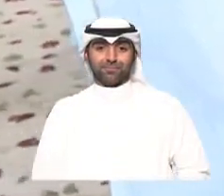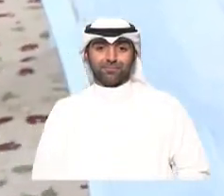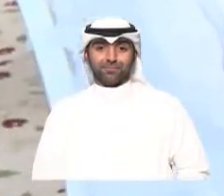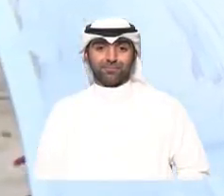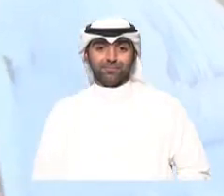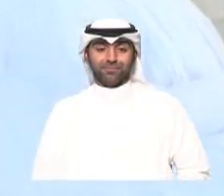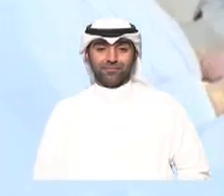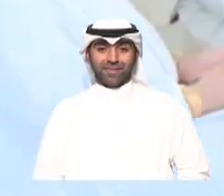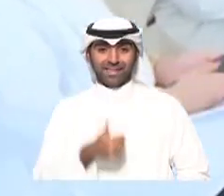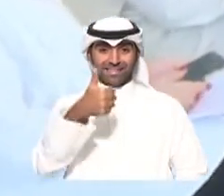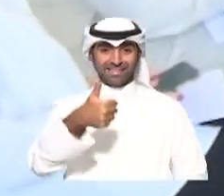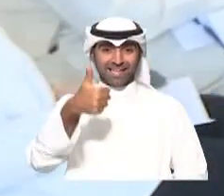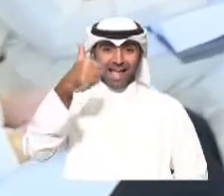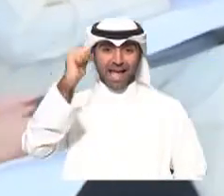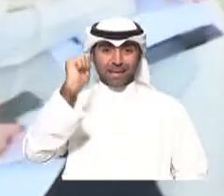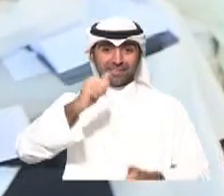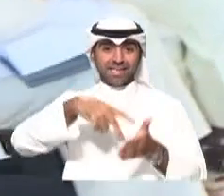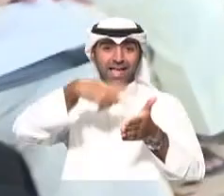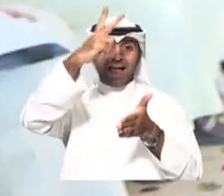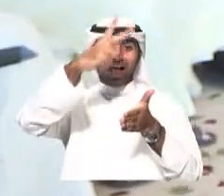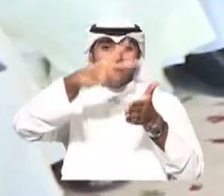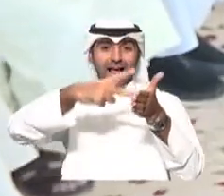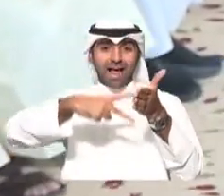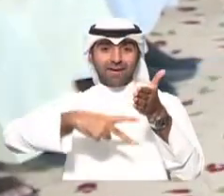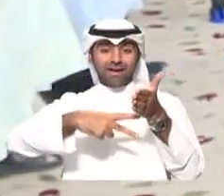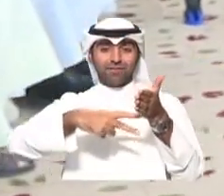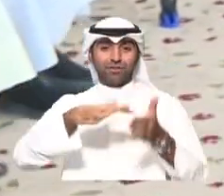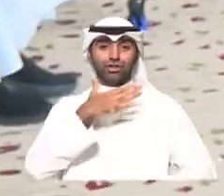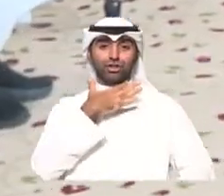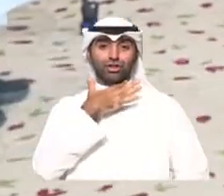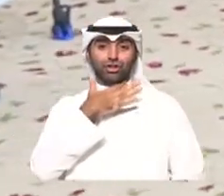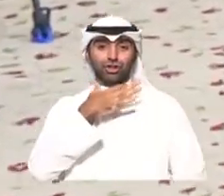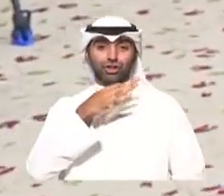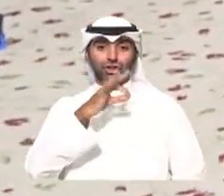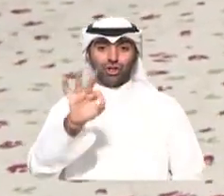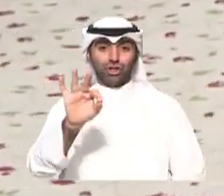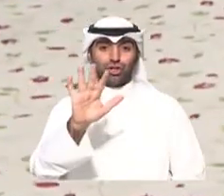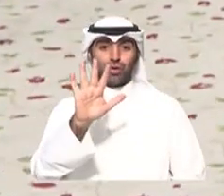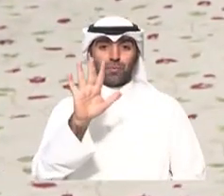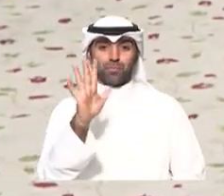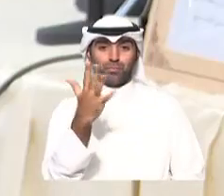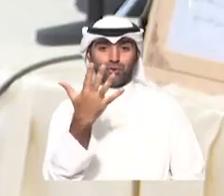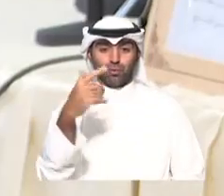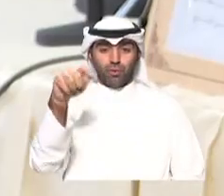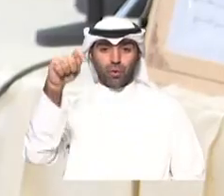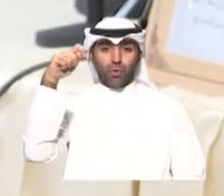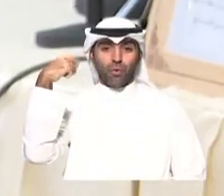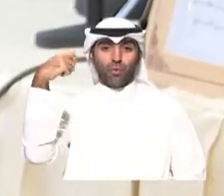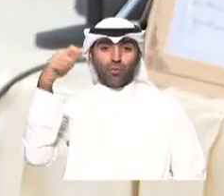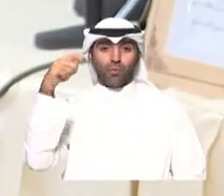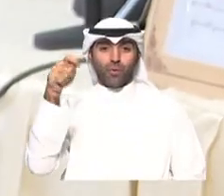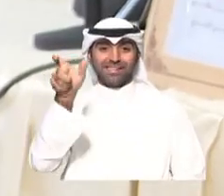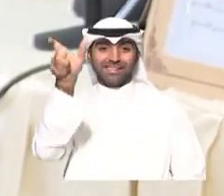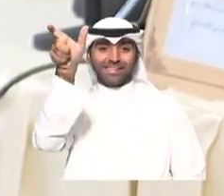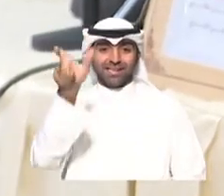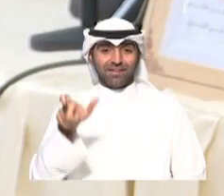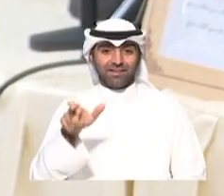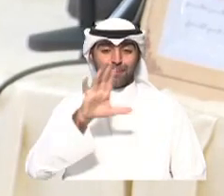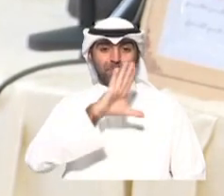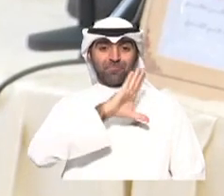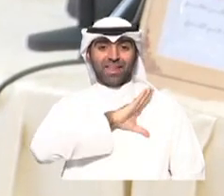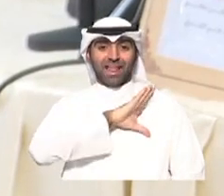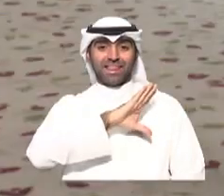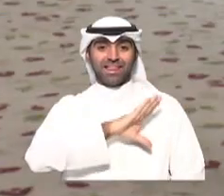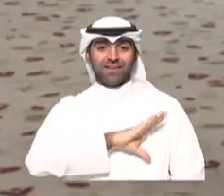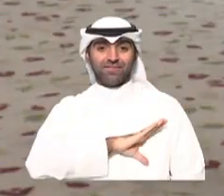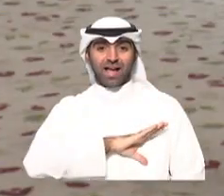بعد صدور القرار الوزاري بالسماح للمرأة الكويتية الالتحاق بشرف الخدمة العسكرية، أوضحت وزارة